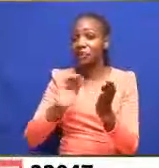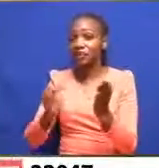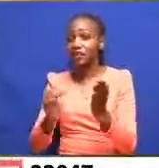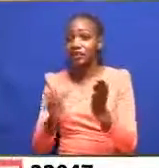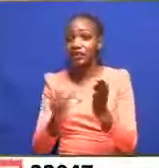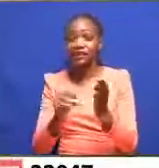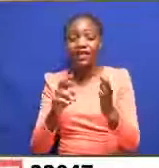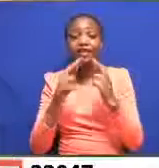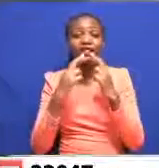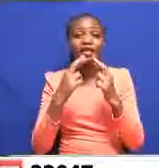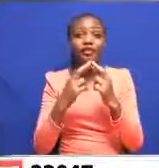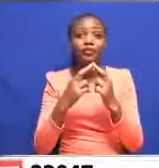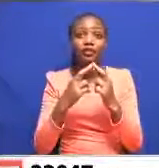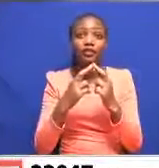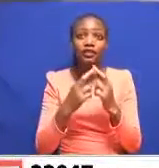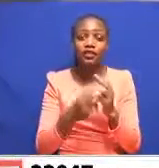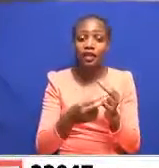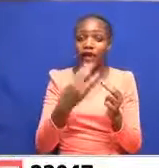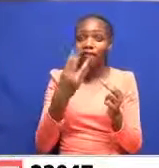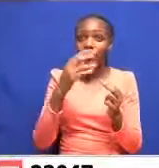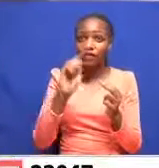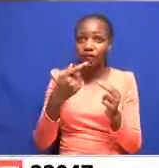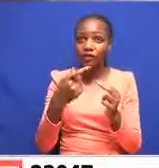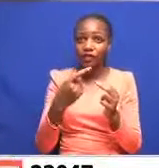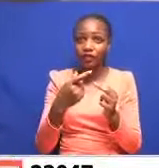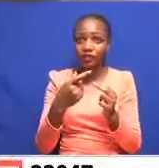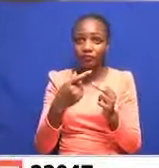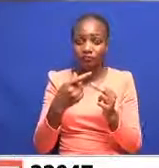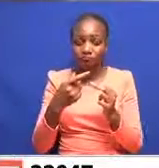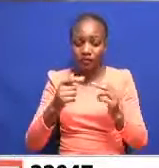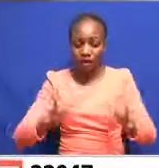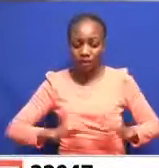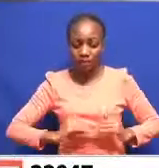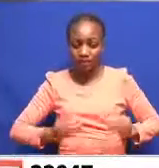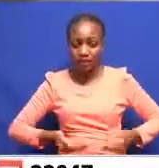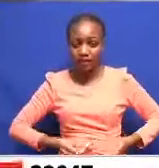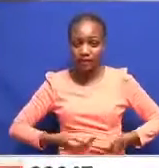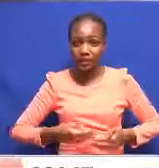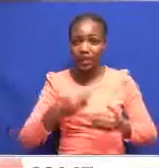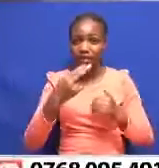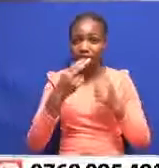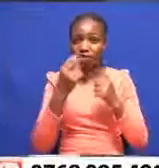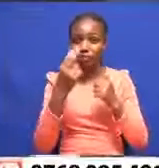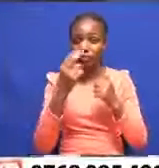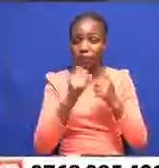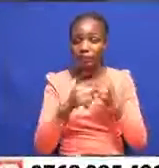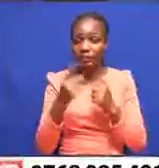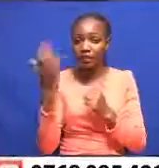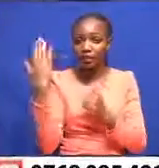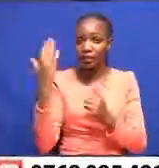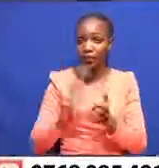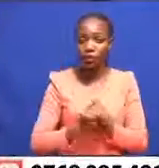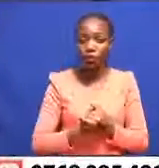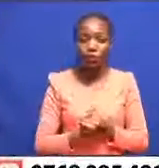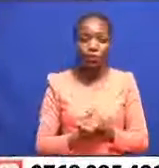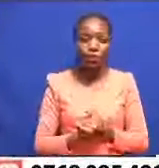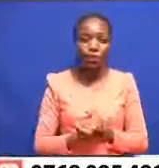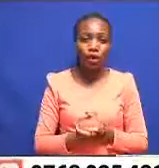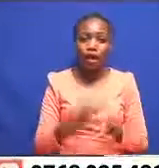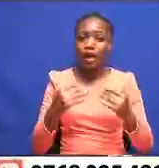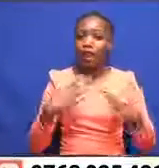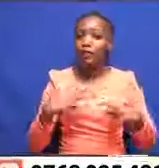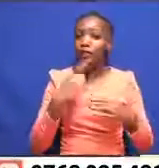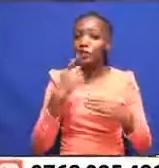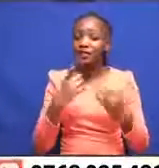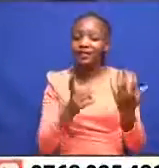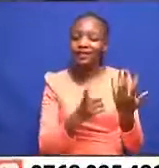iliyodaiwa kurekodi idadi ya mimba 4000 katika kipindi cha miezi miwili zilizopita. I want to dare say that the numbers